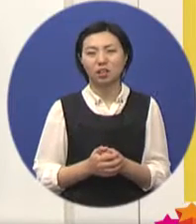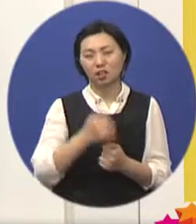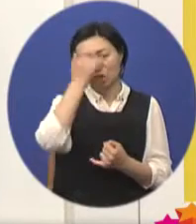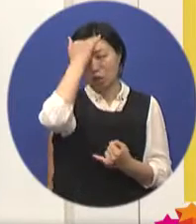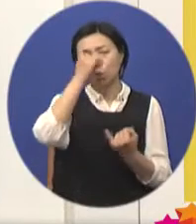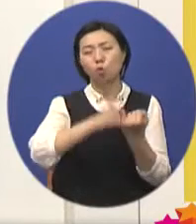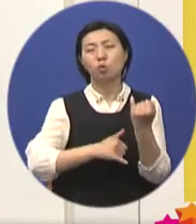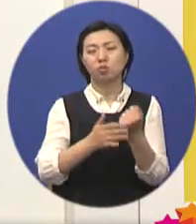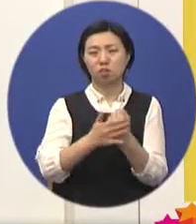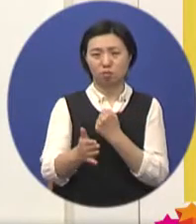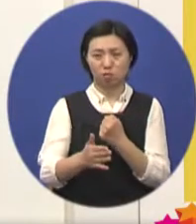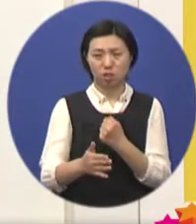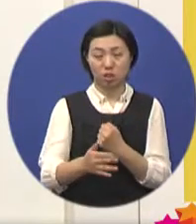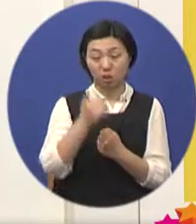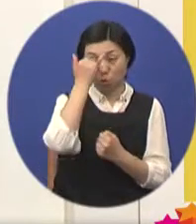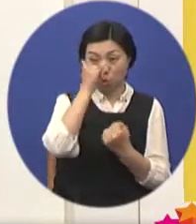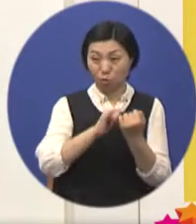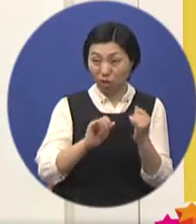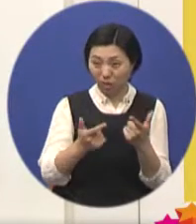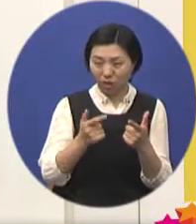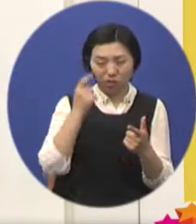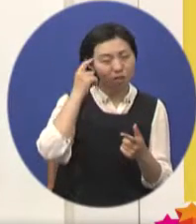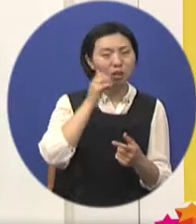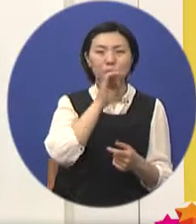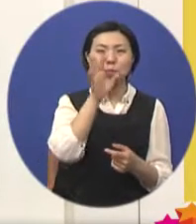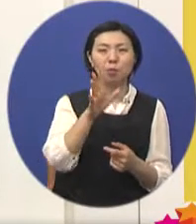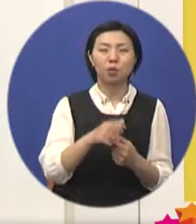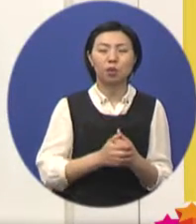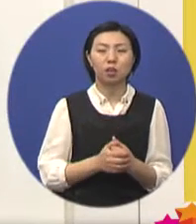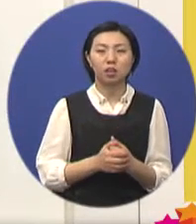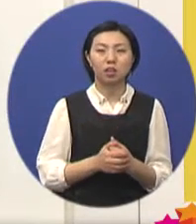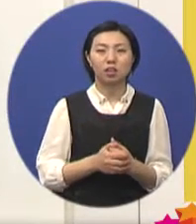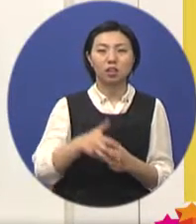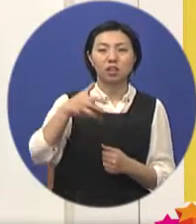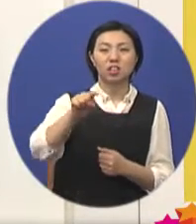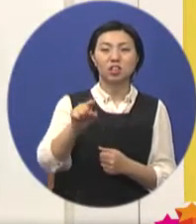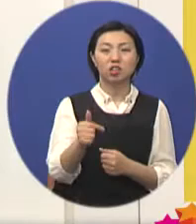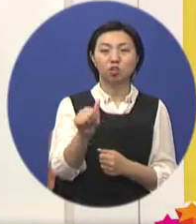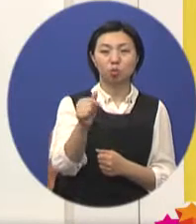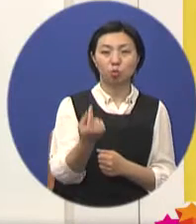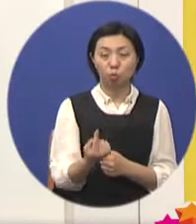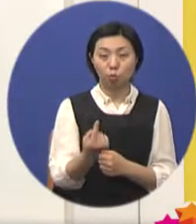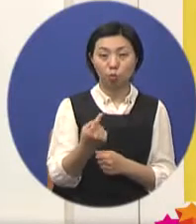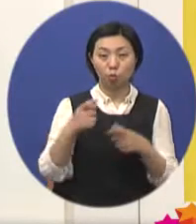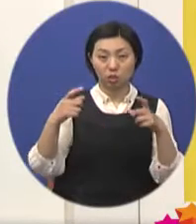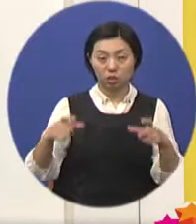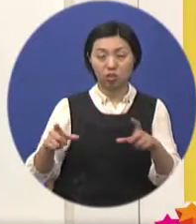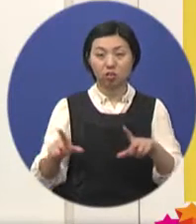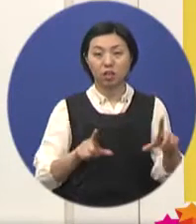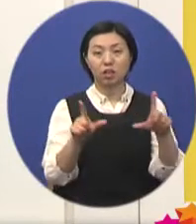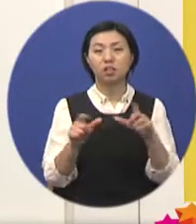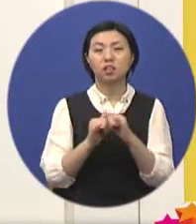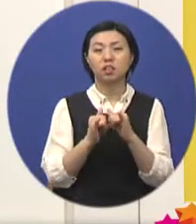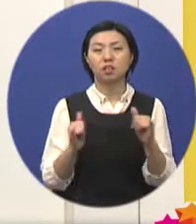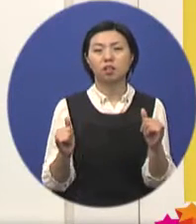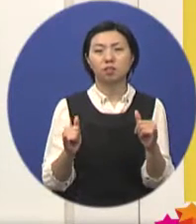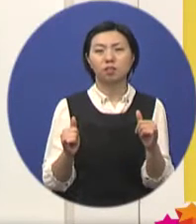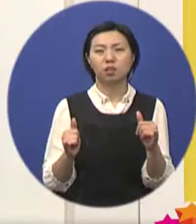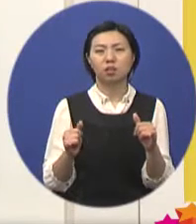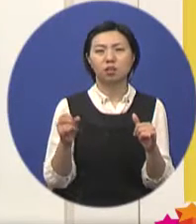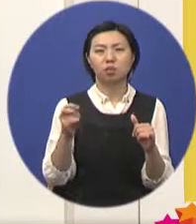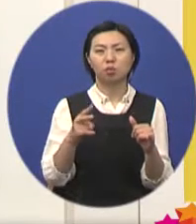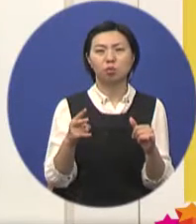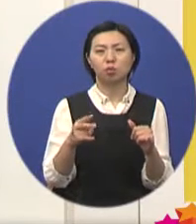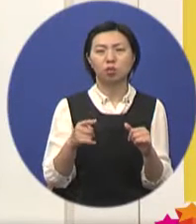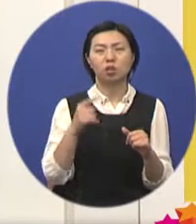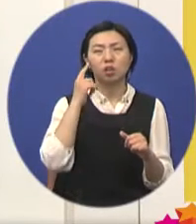그러죠. 효녀 안에 푸른 네. 생각 절대 못합니다. 아우, 아까 그러니까 저 천호동에 사시는 분이 거기 그 천호동 그러니까 또 어머니 생각이